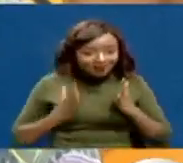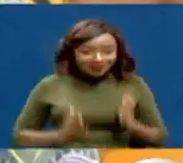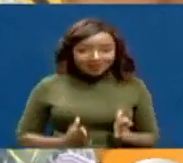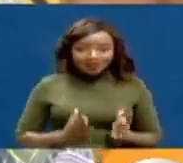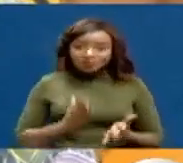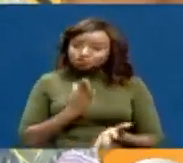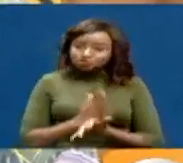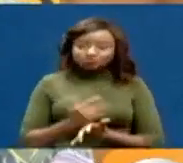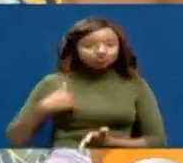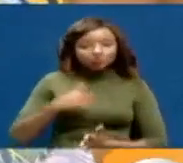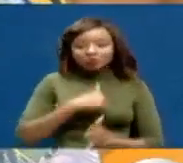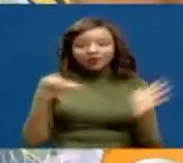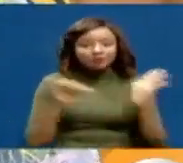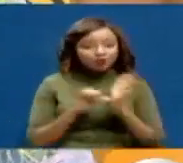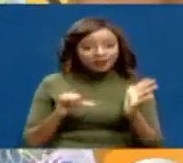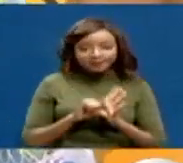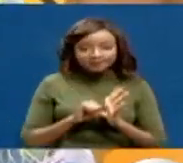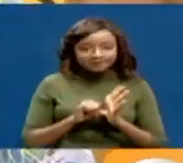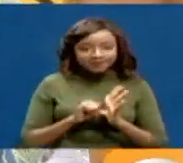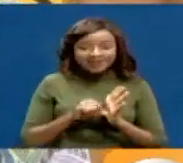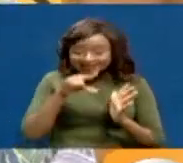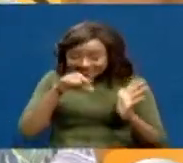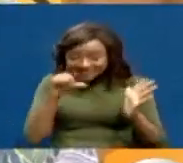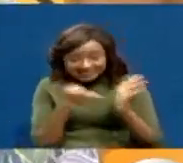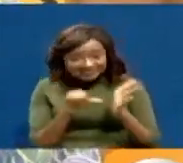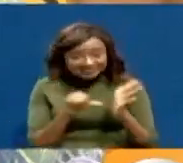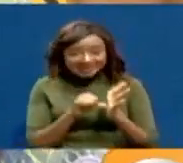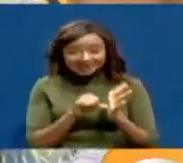tuko na shida. Na hii shida